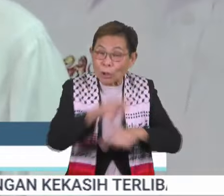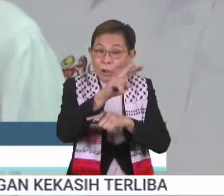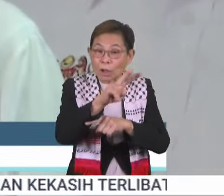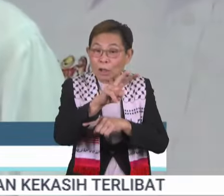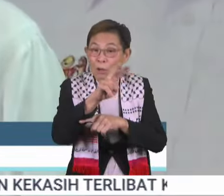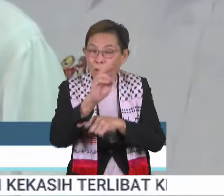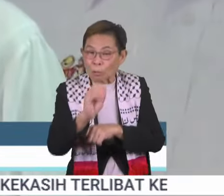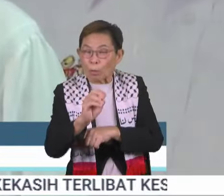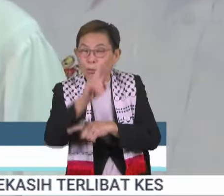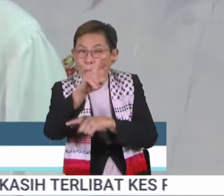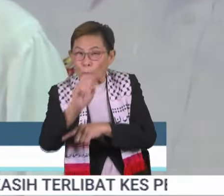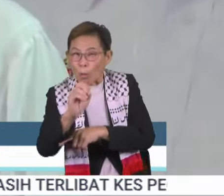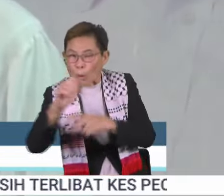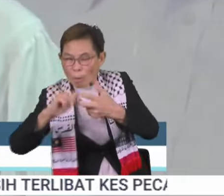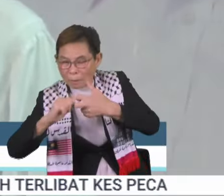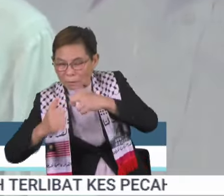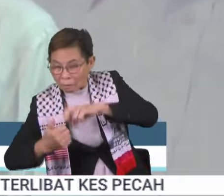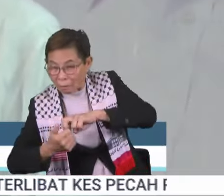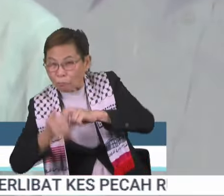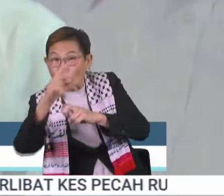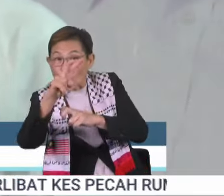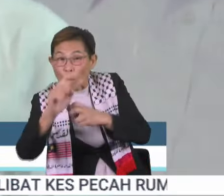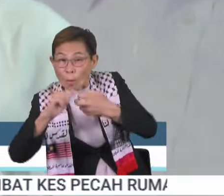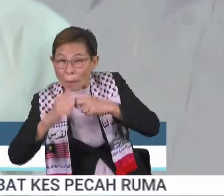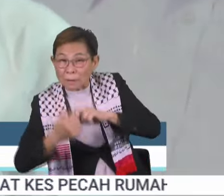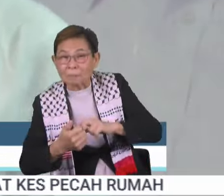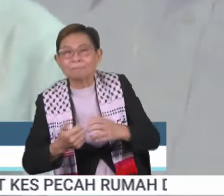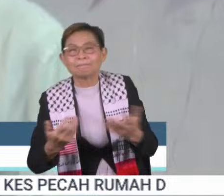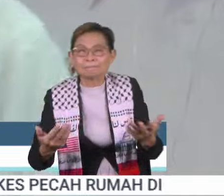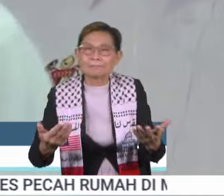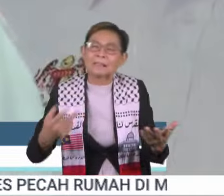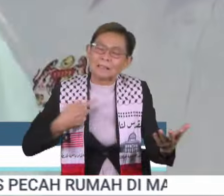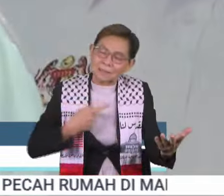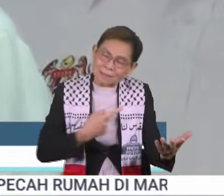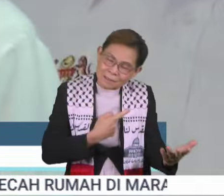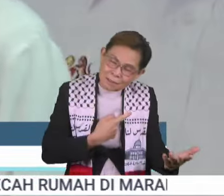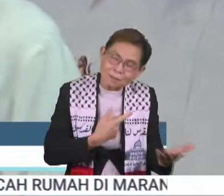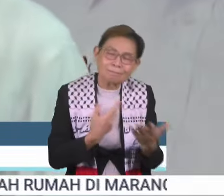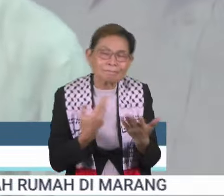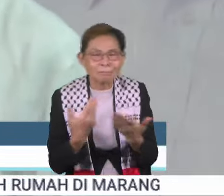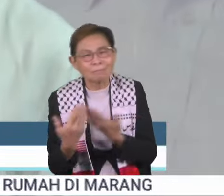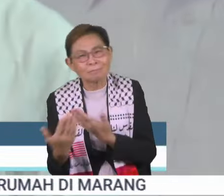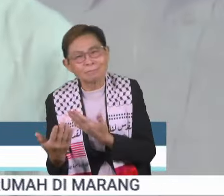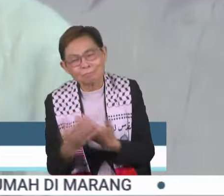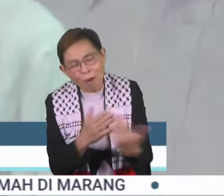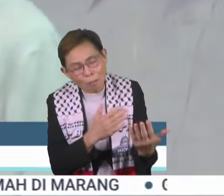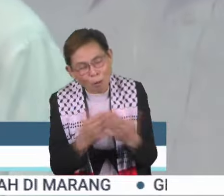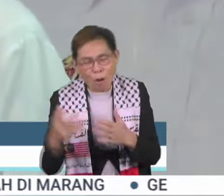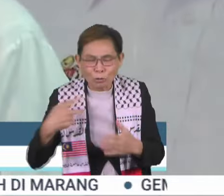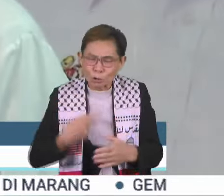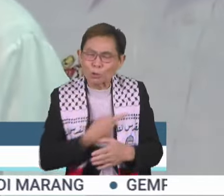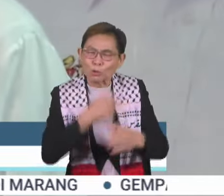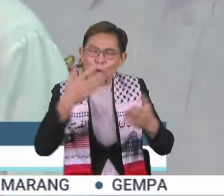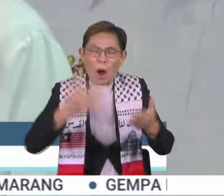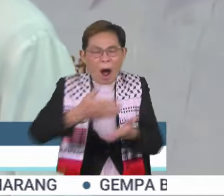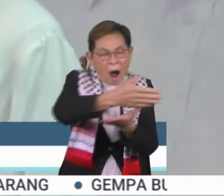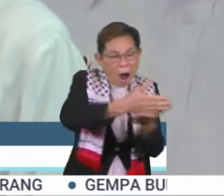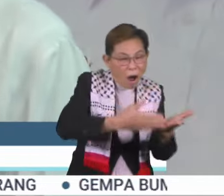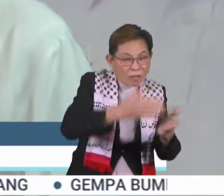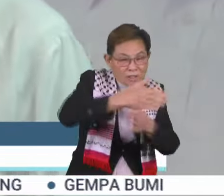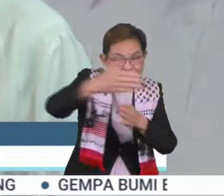ke-20-an permasalahan itu, ya, walaupun kita telah menyelesaikan sebagian